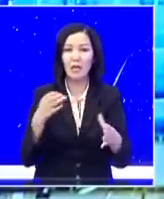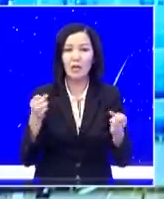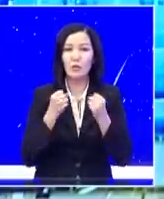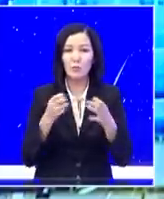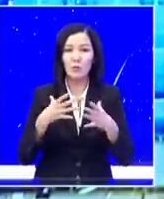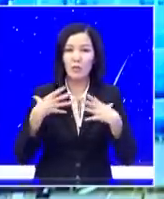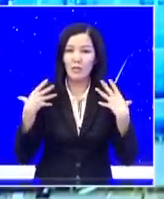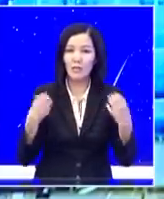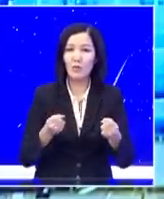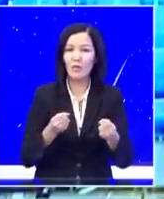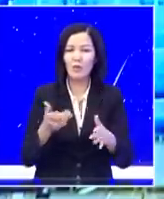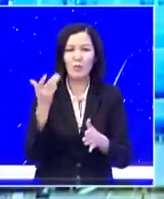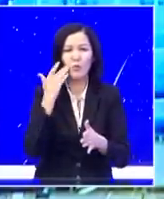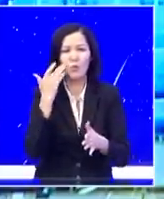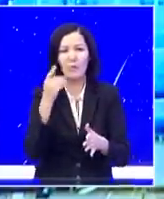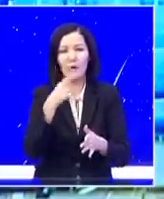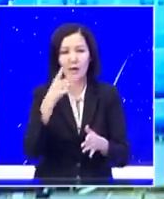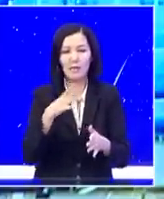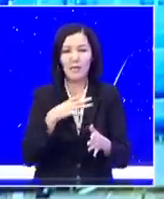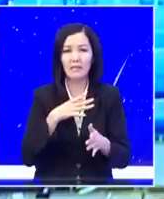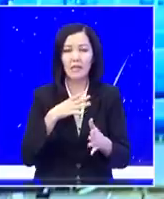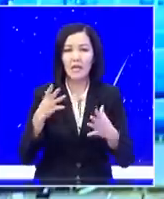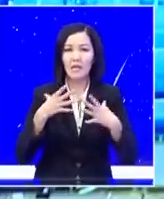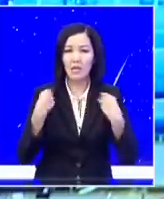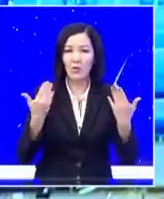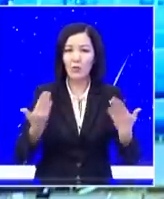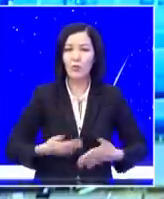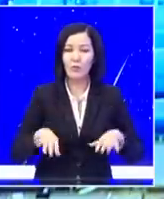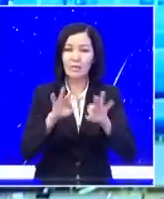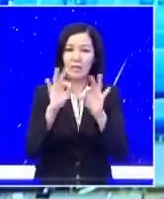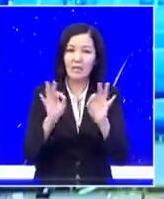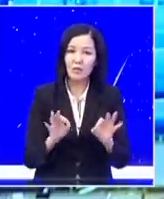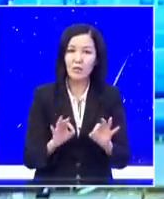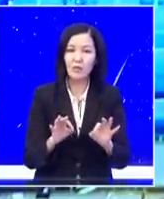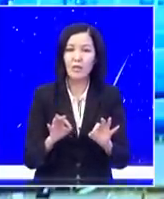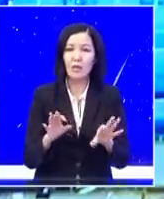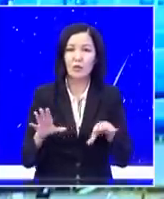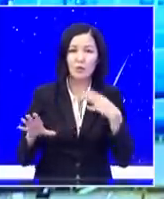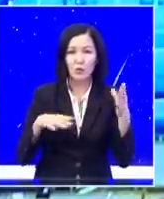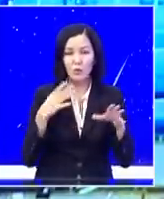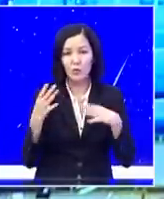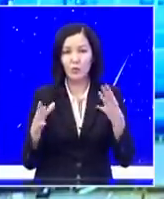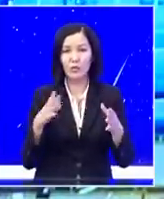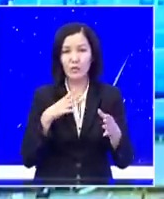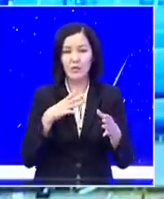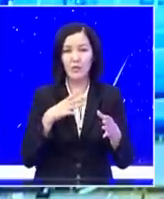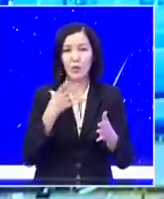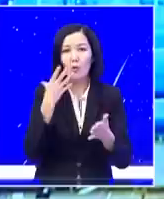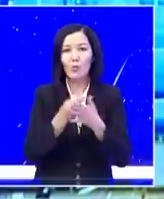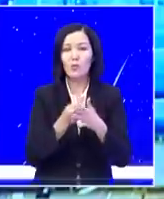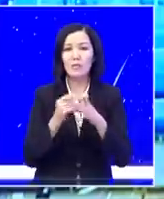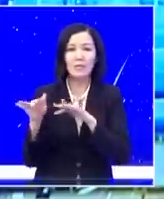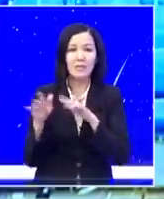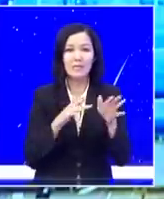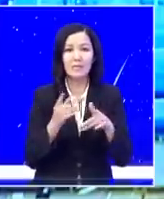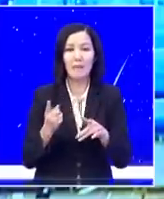етті. Спорт денсаулық кепілдігі екендігін үнемі айтатын. Саламатты өмір салтын ұстанды. Өзінің білікті